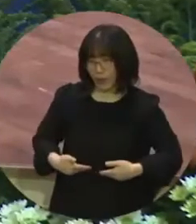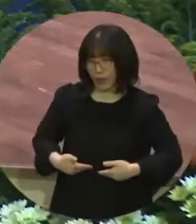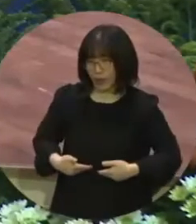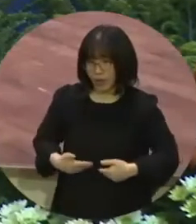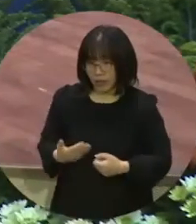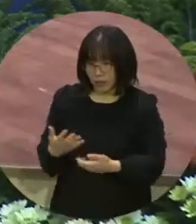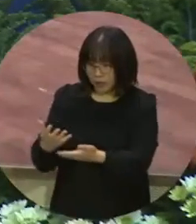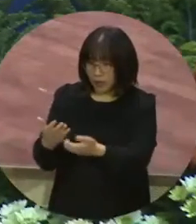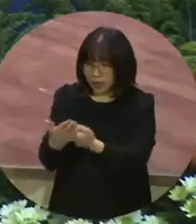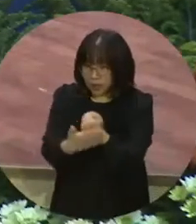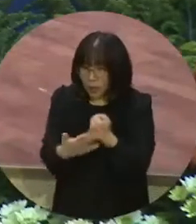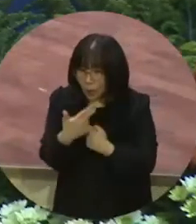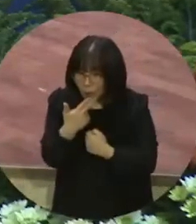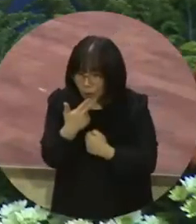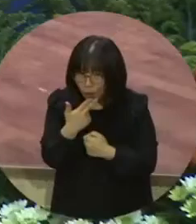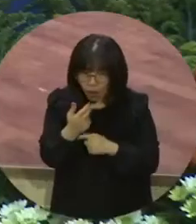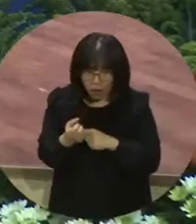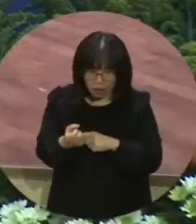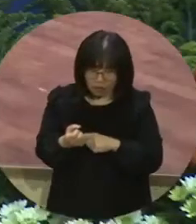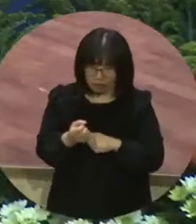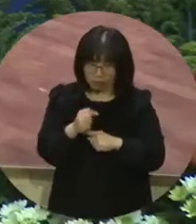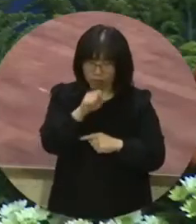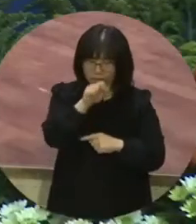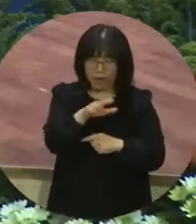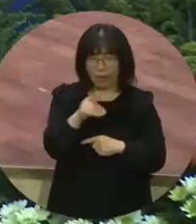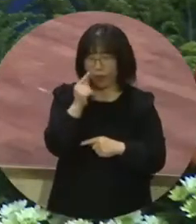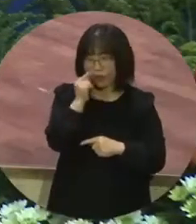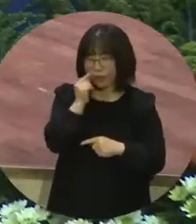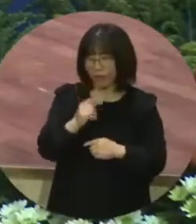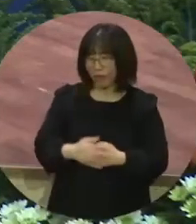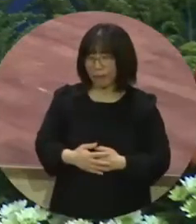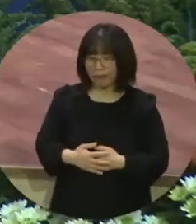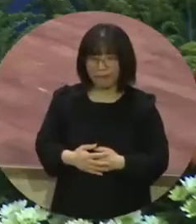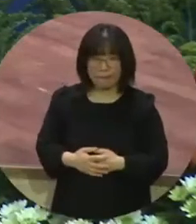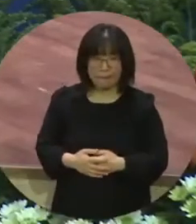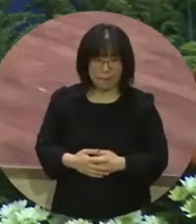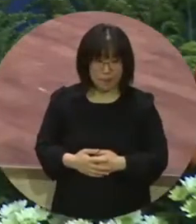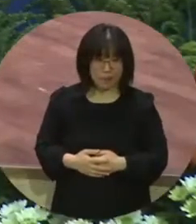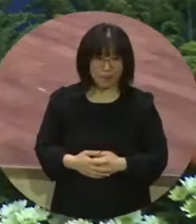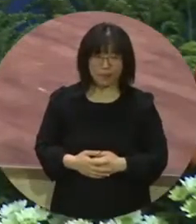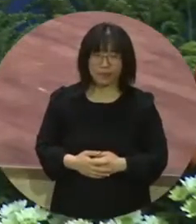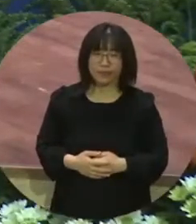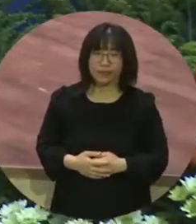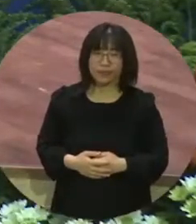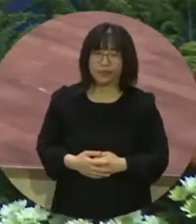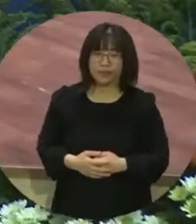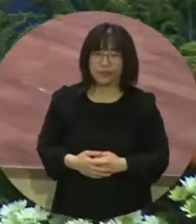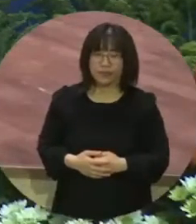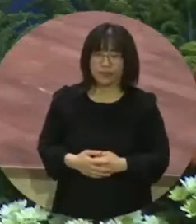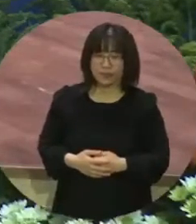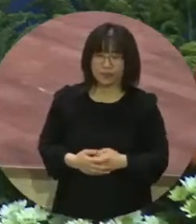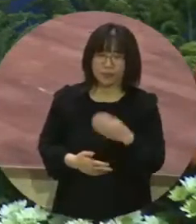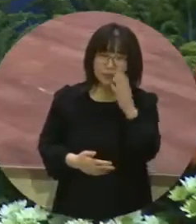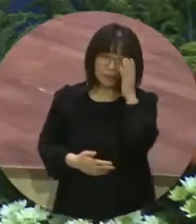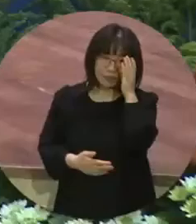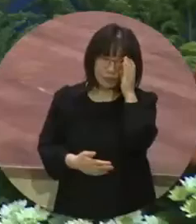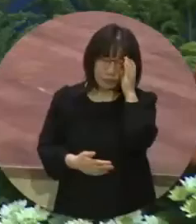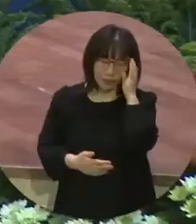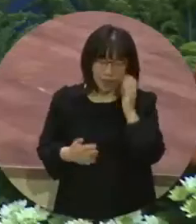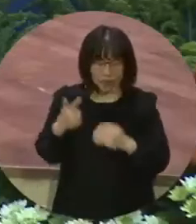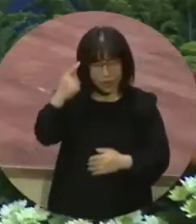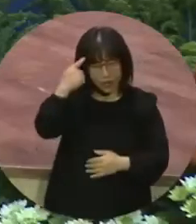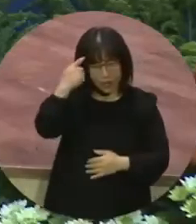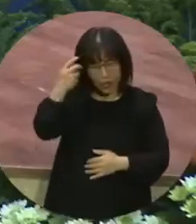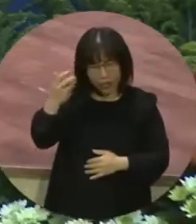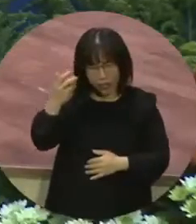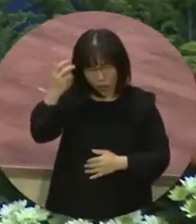하나님이 응답한 게 하나님이 하신 게 없어. 그러니까 할 말이 없죠. 다 있는데 여러분이 영적으로